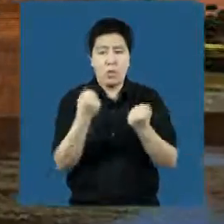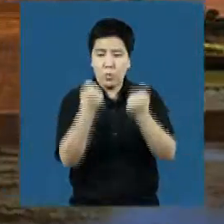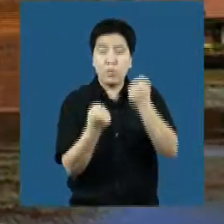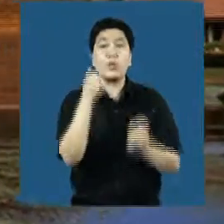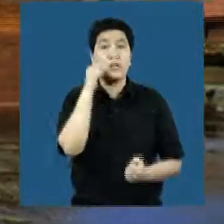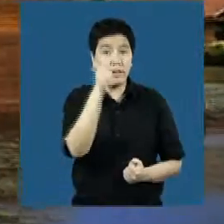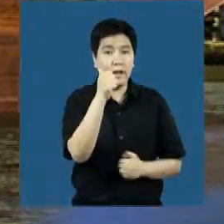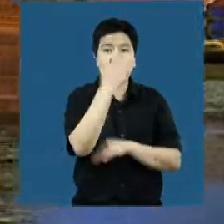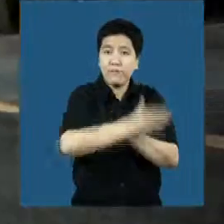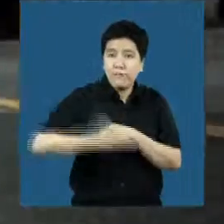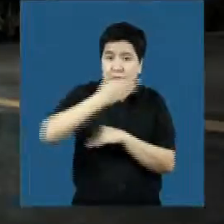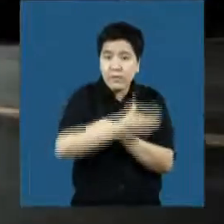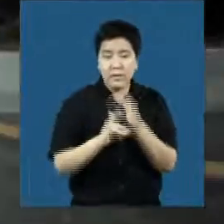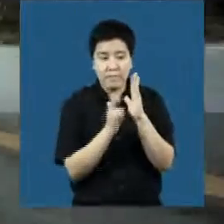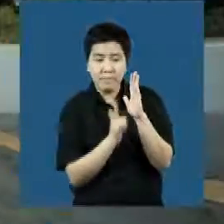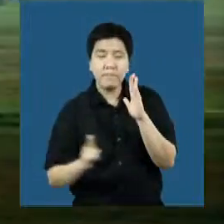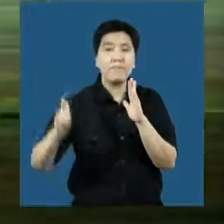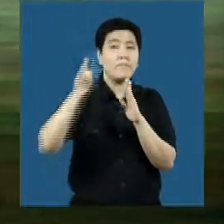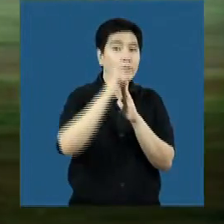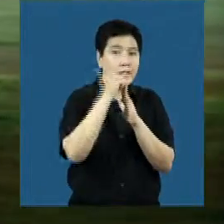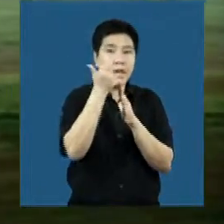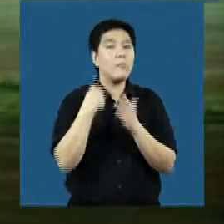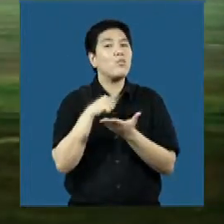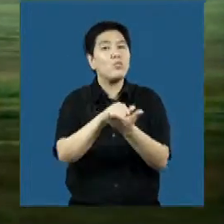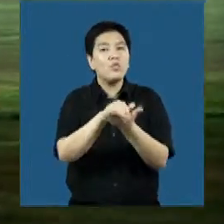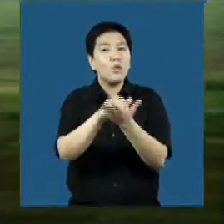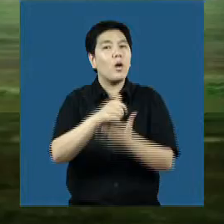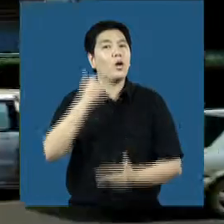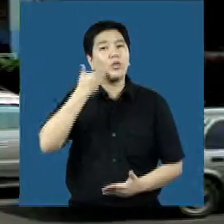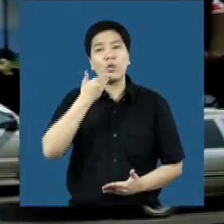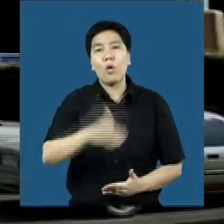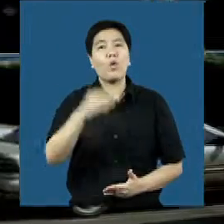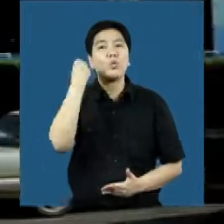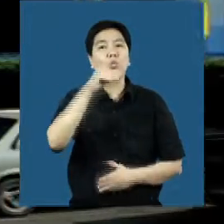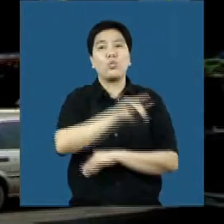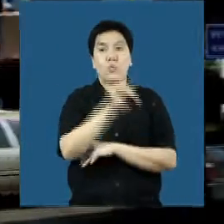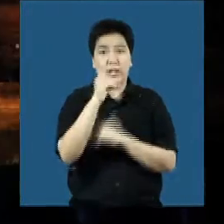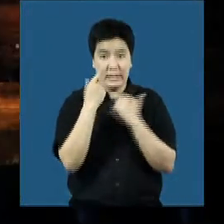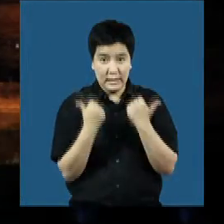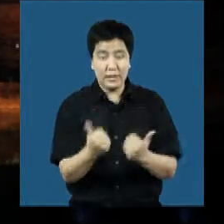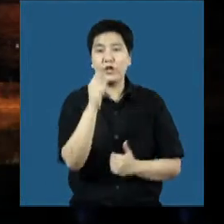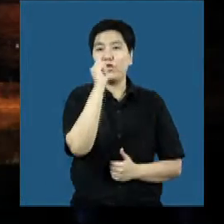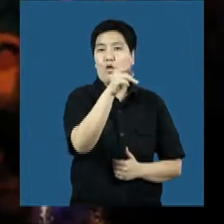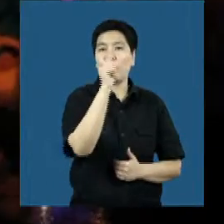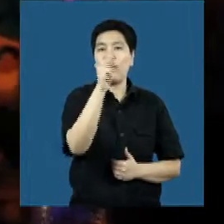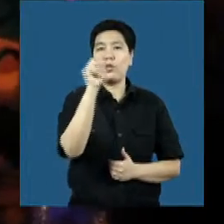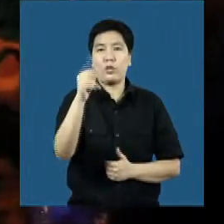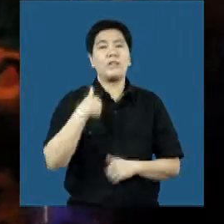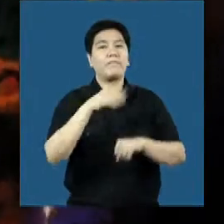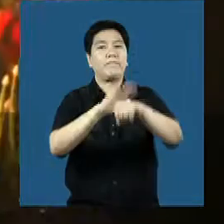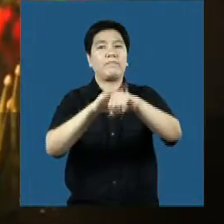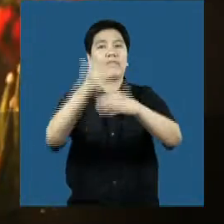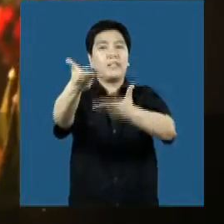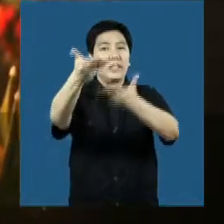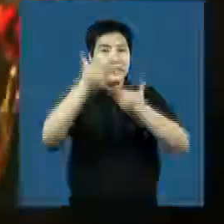ะดวกสบายเดินทางได้ทั้งทางรถยนต์รถไฟและเครื่องบินซึ่งมีบริการทุกวันการท่องเที่ยวแห่งประเทศไ